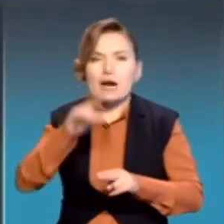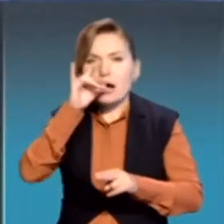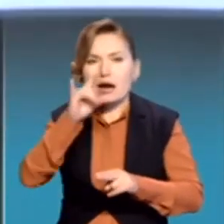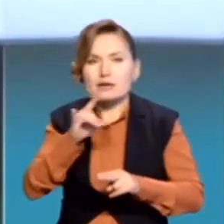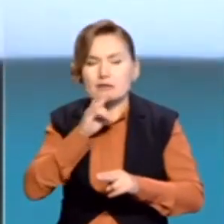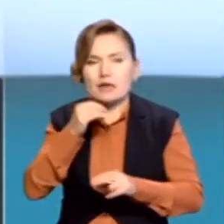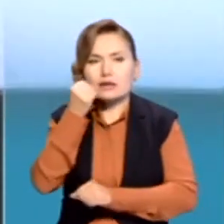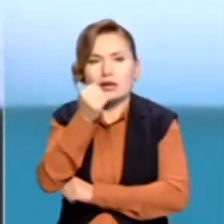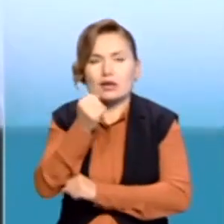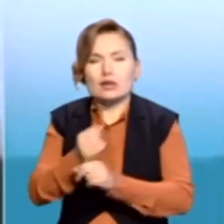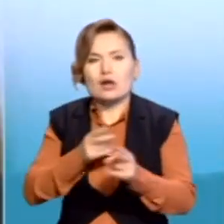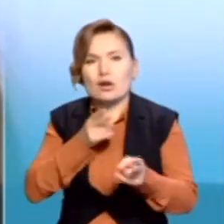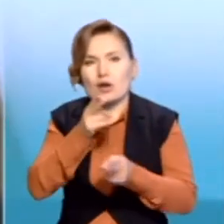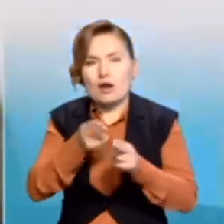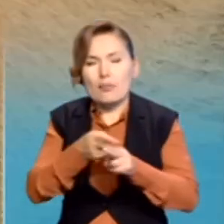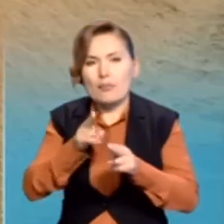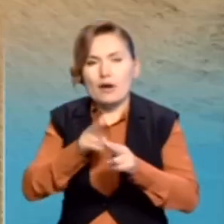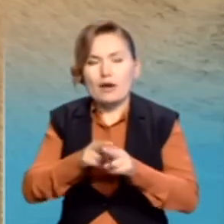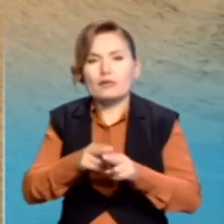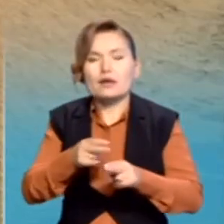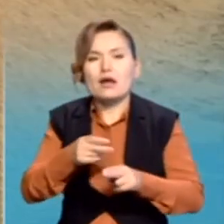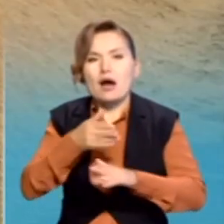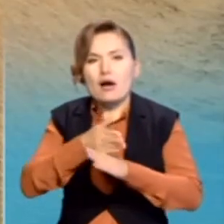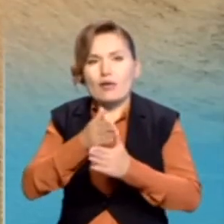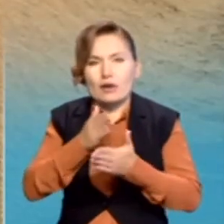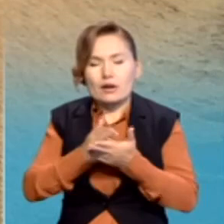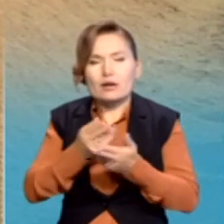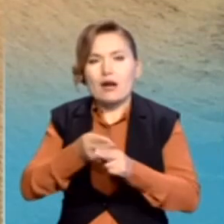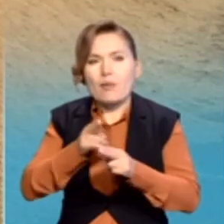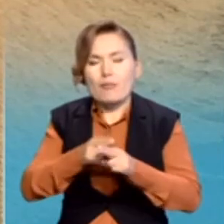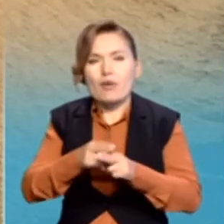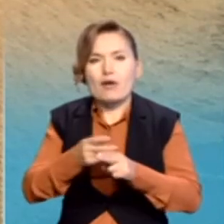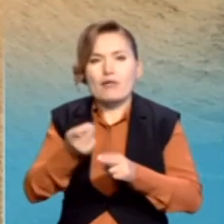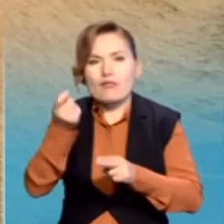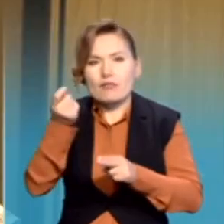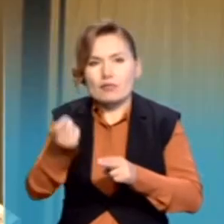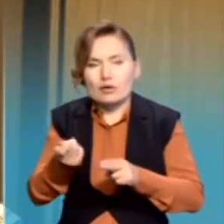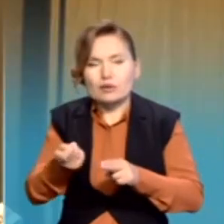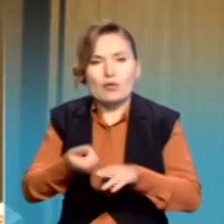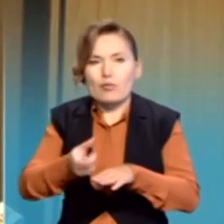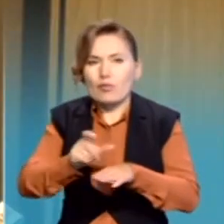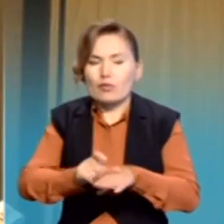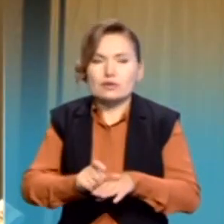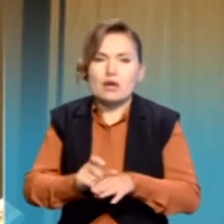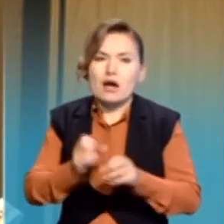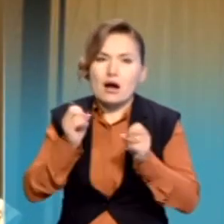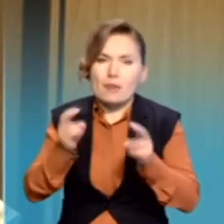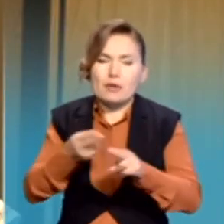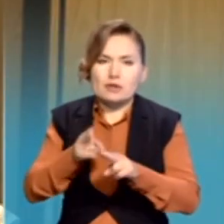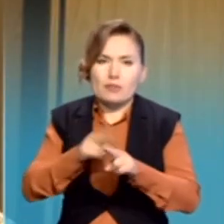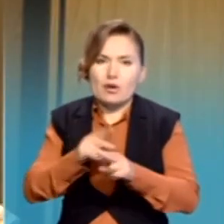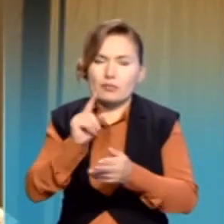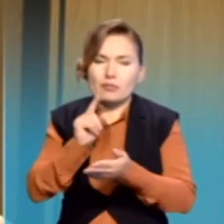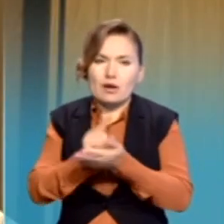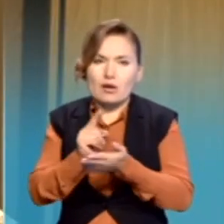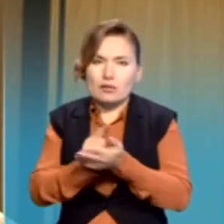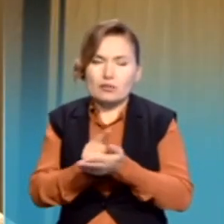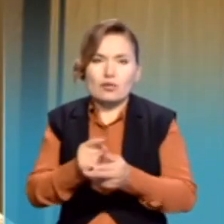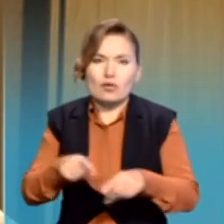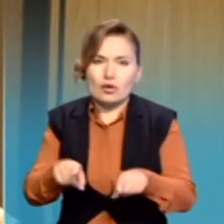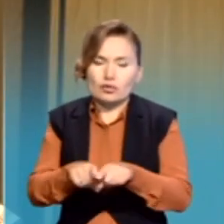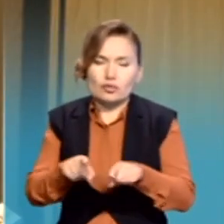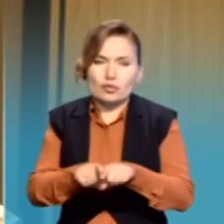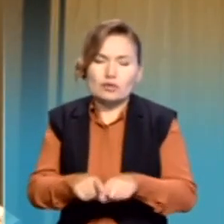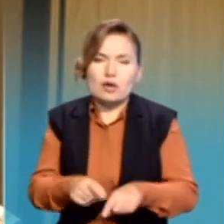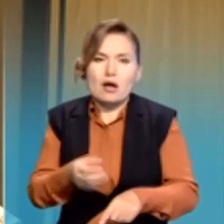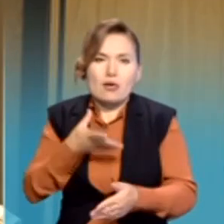жүйесі қалыптаспаған тасымалдың бұл түрін алып тастамаса, бағаны бақылау қиын дейді. Қосымша құн салығы дейміз ғой, НДС. Сол